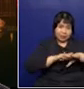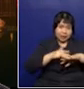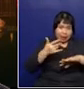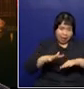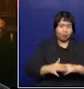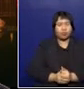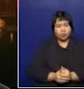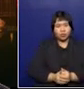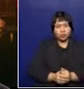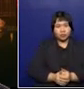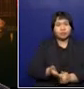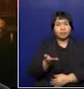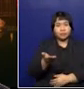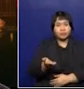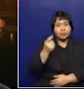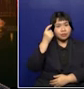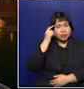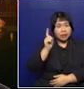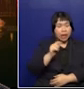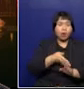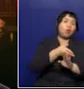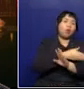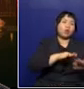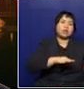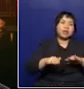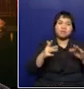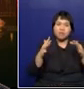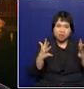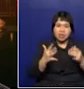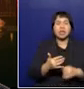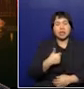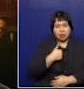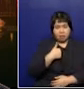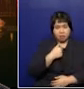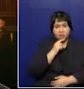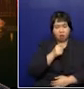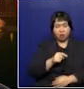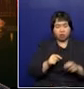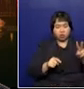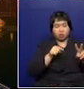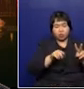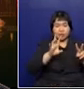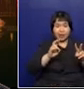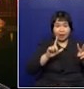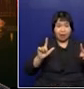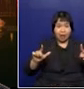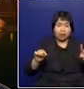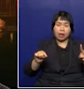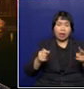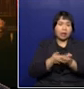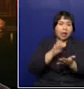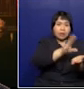รับนะฮะโดยที่ไม่ได้เตรียมตัวเพราะฉะนั้นทำไมผมถึงบอกว่า 2.7 ล้านล้านบาทเนี่ยเก็บ